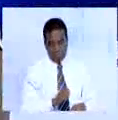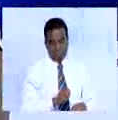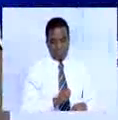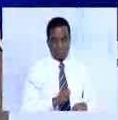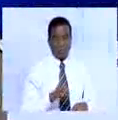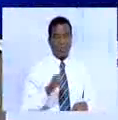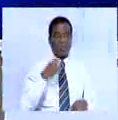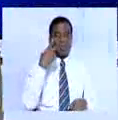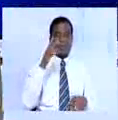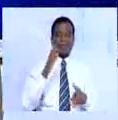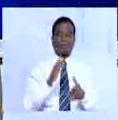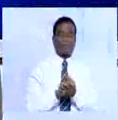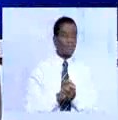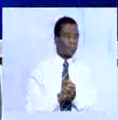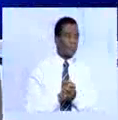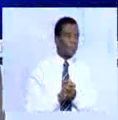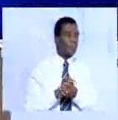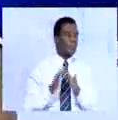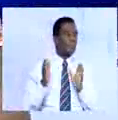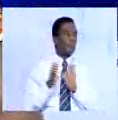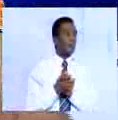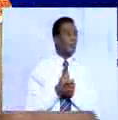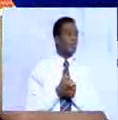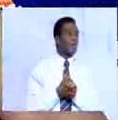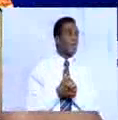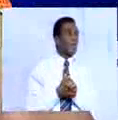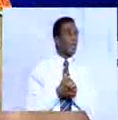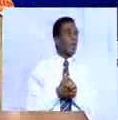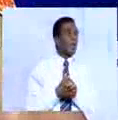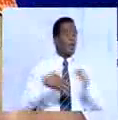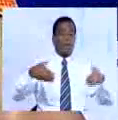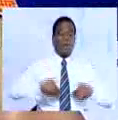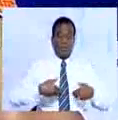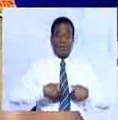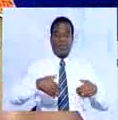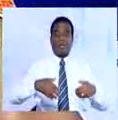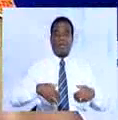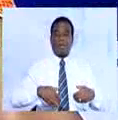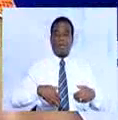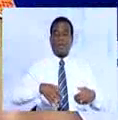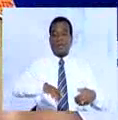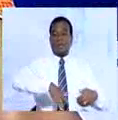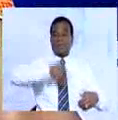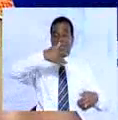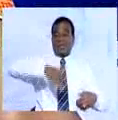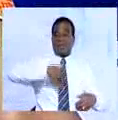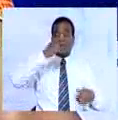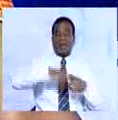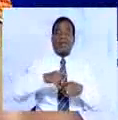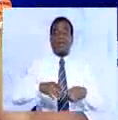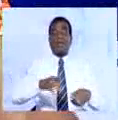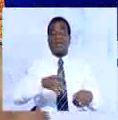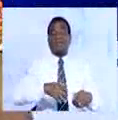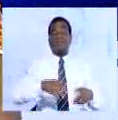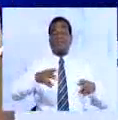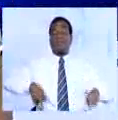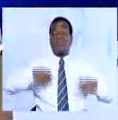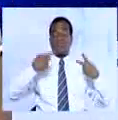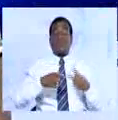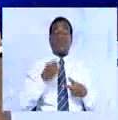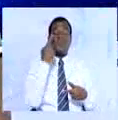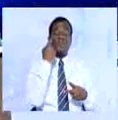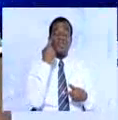Reportage signé Christelle Ménin, Victorine Yoboué. Les jeunes sensibilisés à une vie sexuelle saine et responsable,